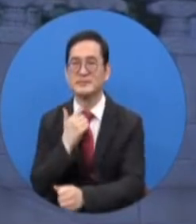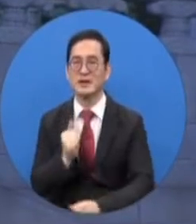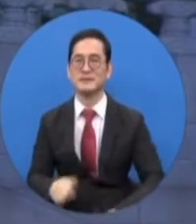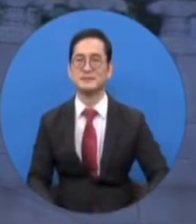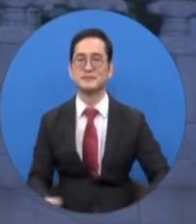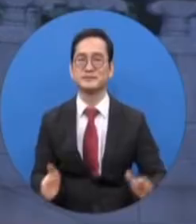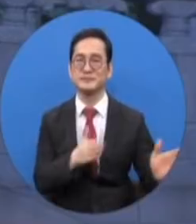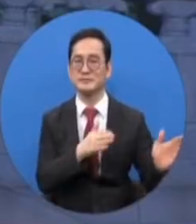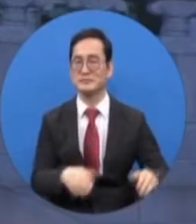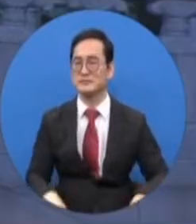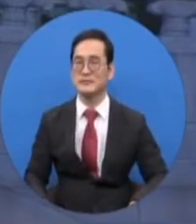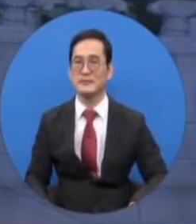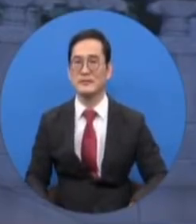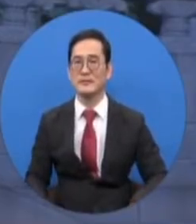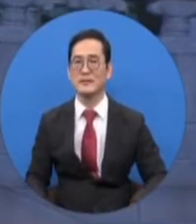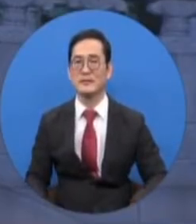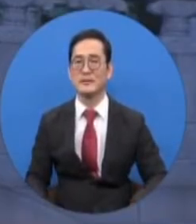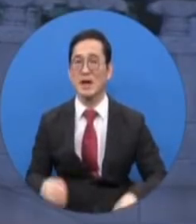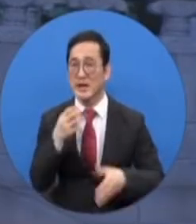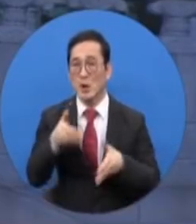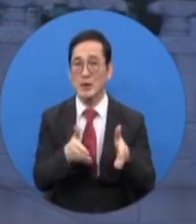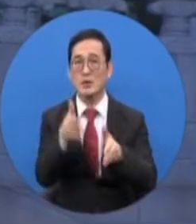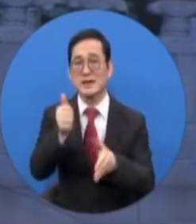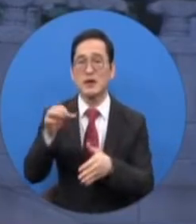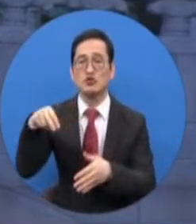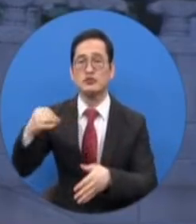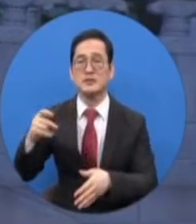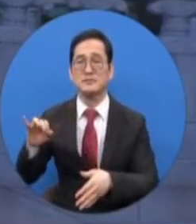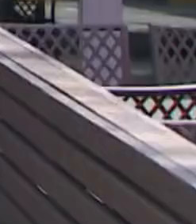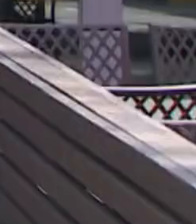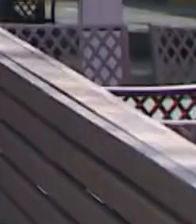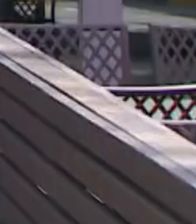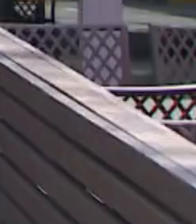해요. 유승민 전 의원의 이야기 직접 들어보시죠.